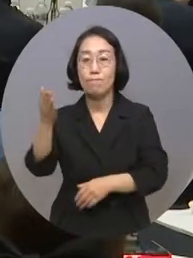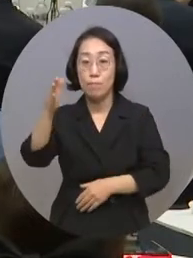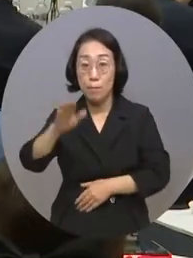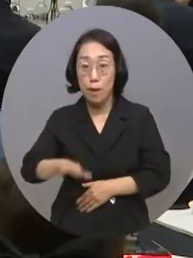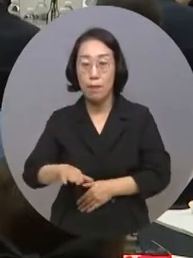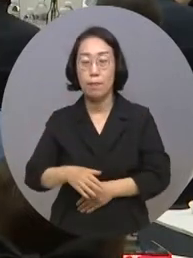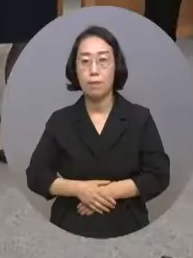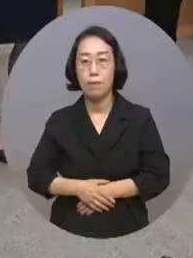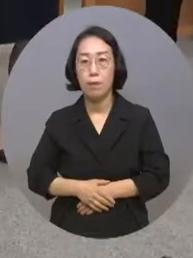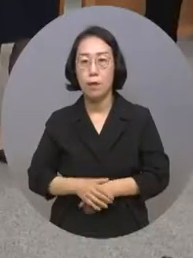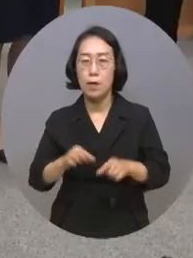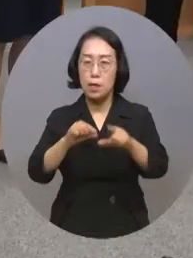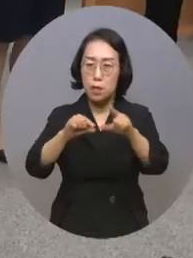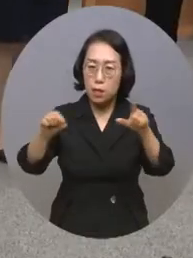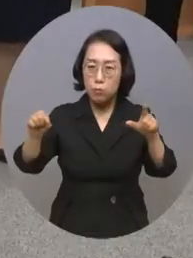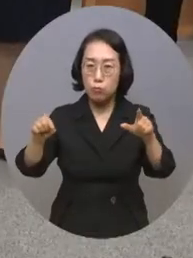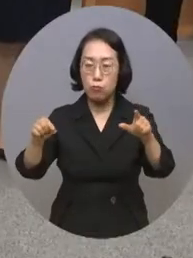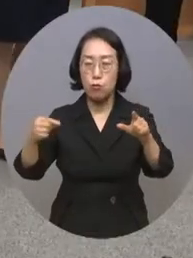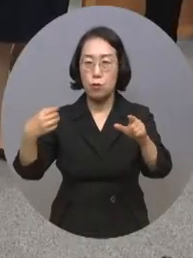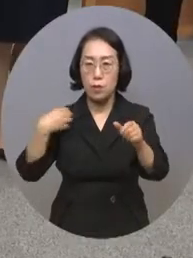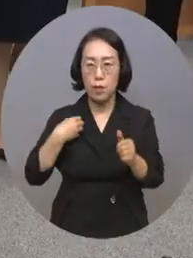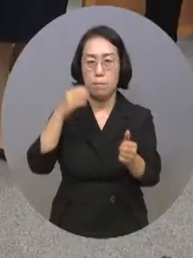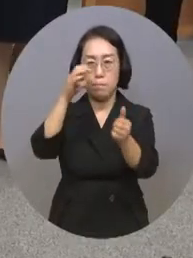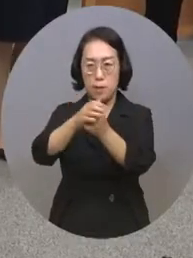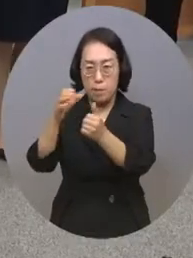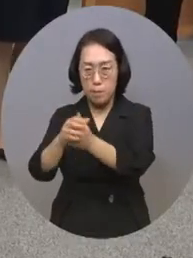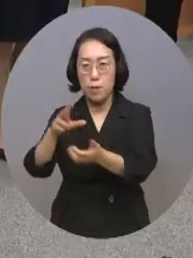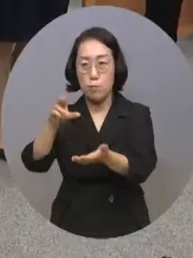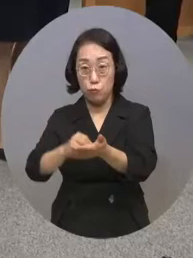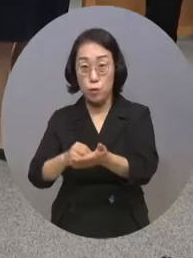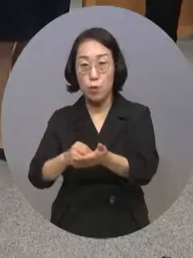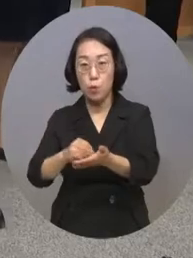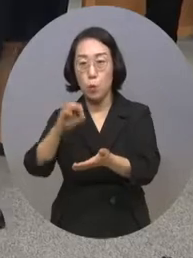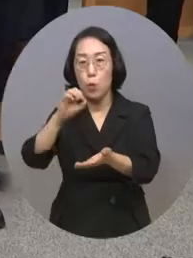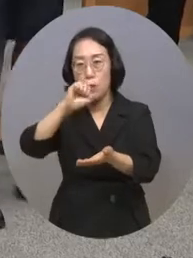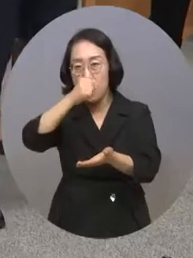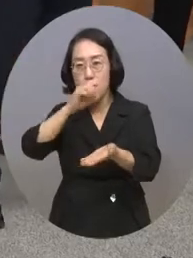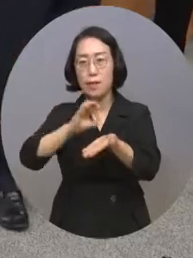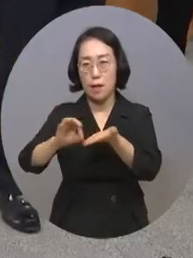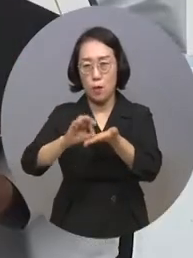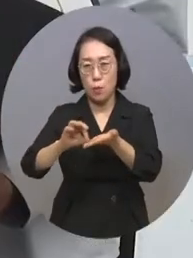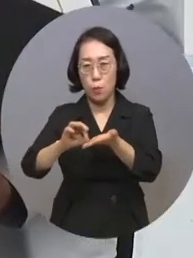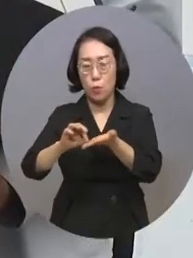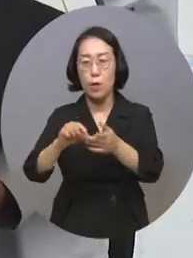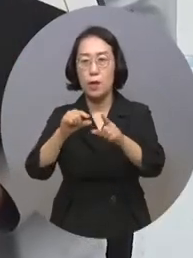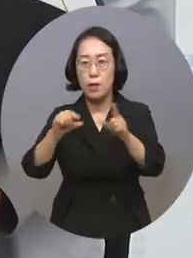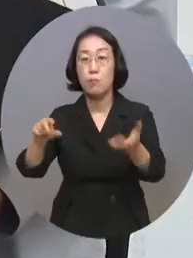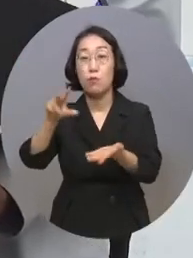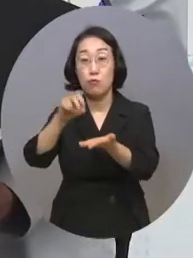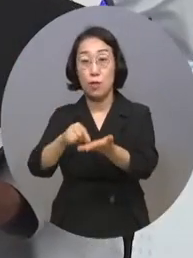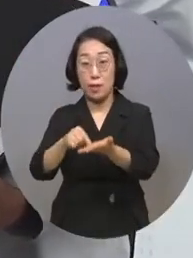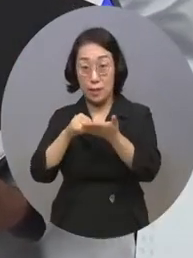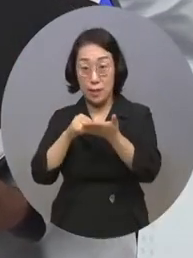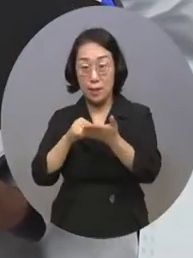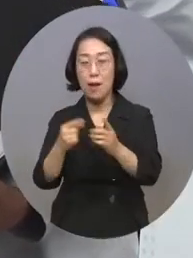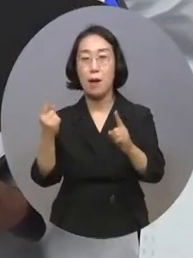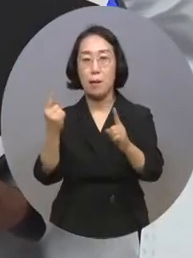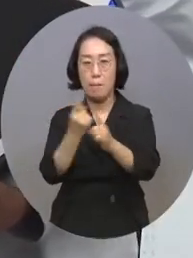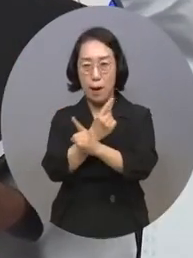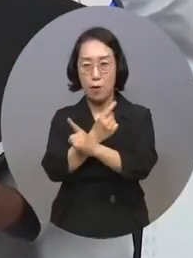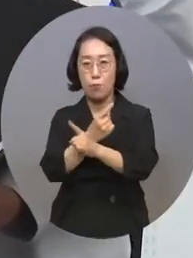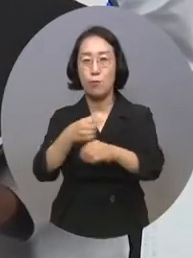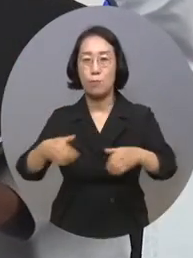일각에서는 인사 권과 예산 문제 등 좌측 경찰의 한개도 드러나고 있어 제도 개선책 이 절실한